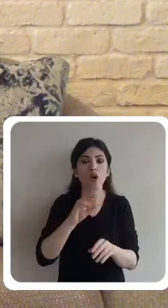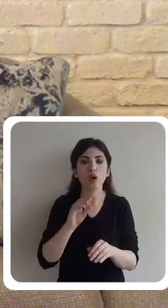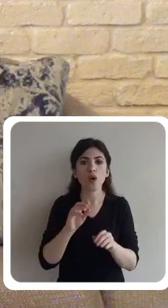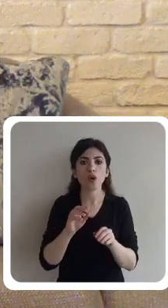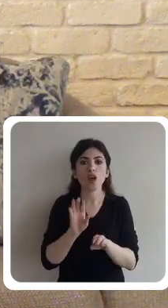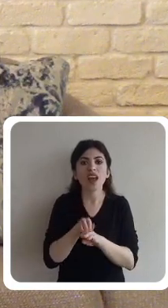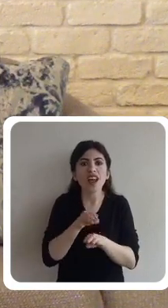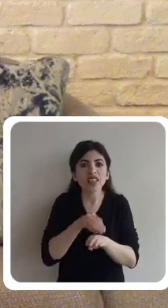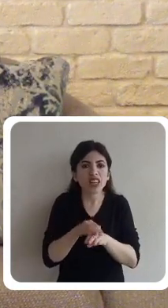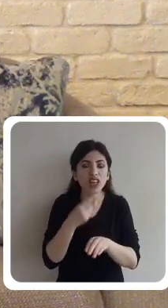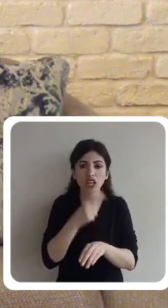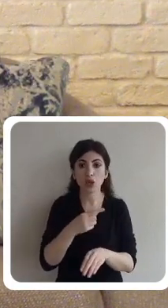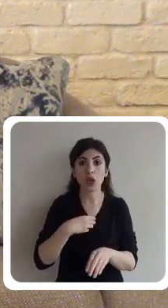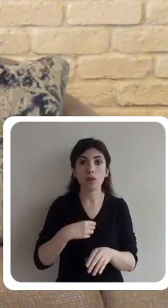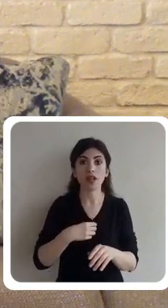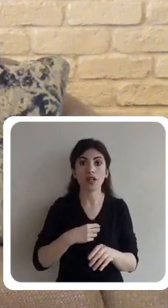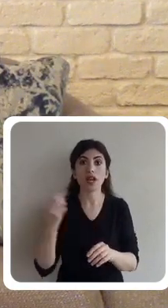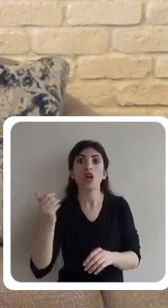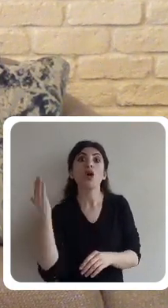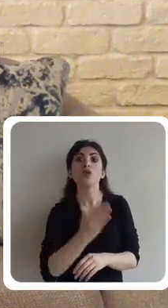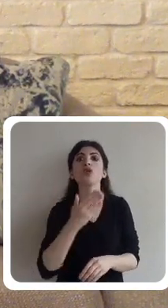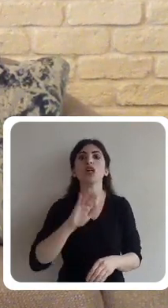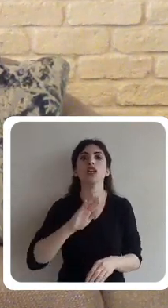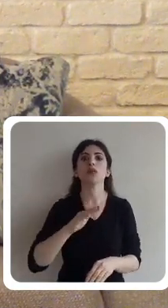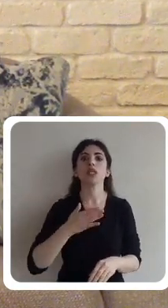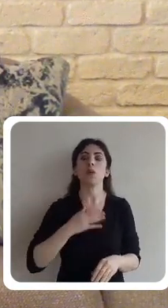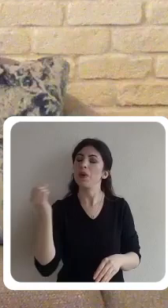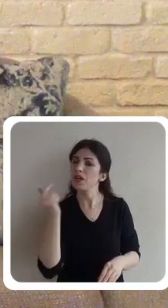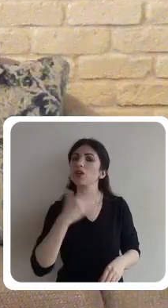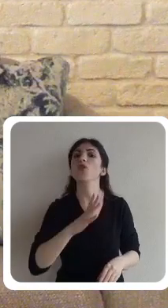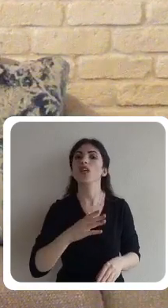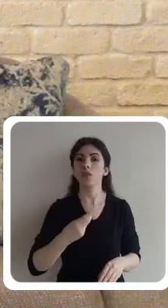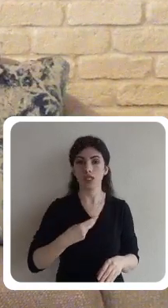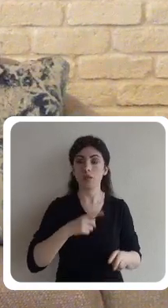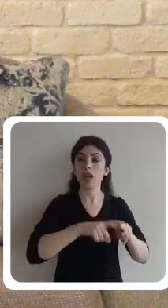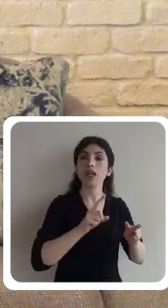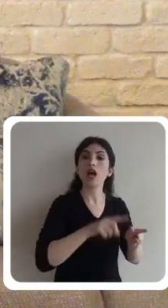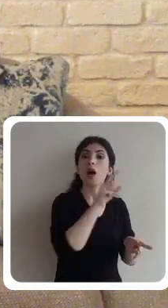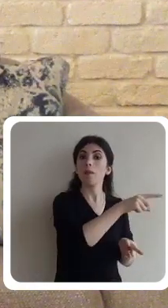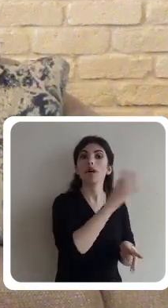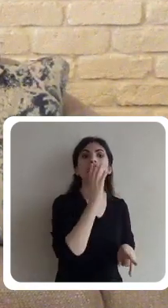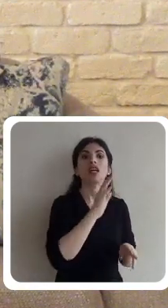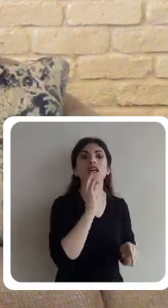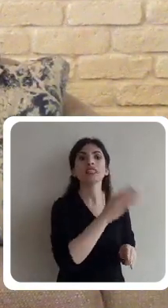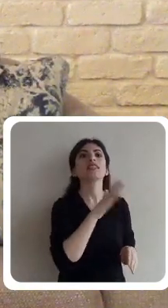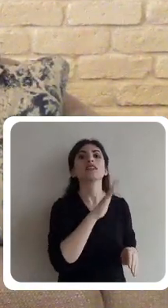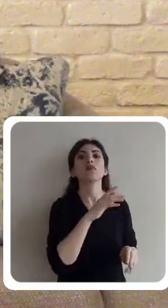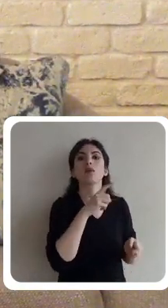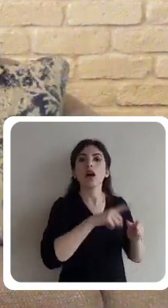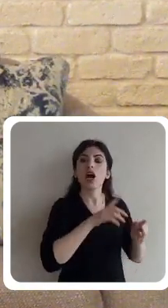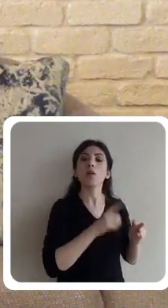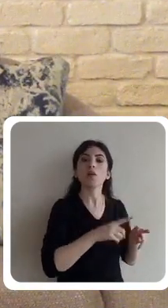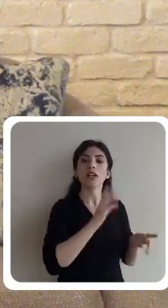O kediye söyle beni kovalamasın. Eğer beni kovalamazsa ambara dadanmam. Ve ambara dadanmazsam ambar